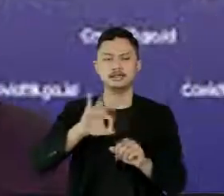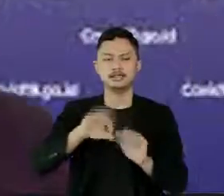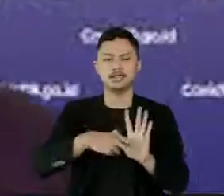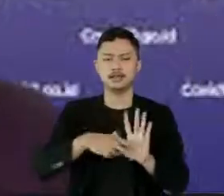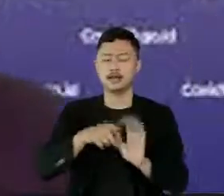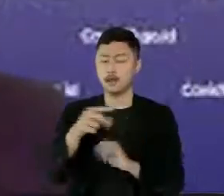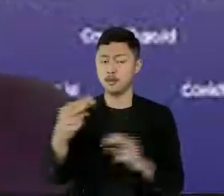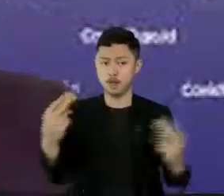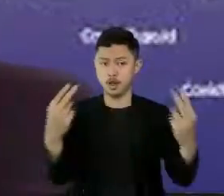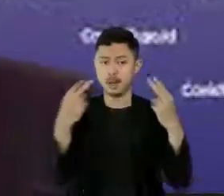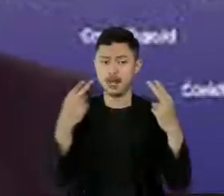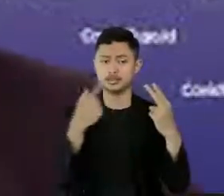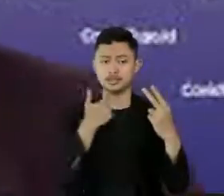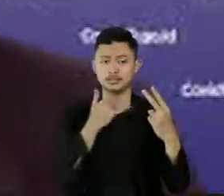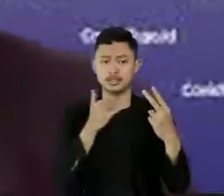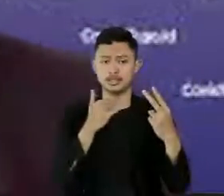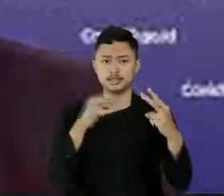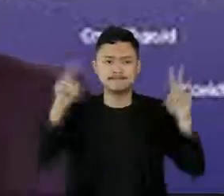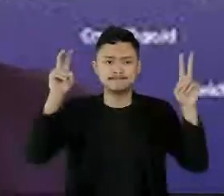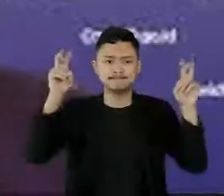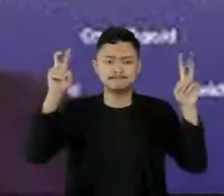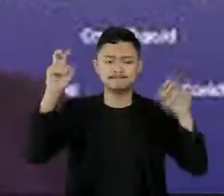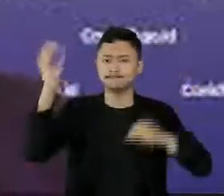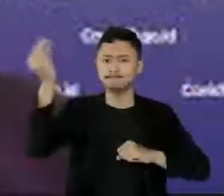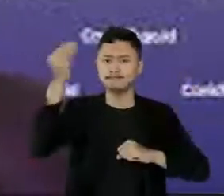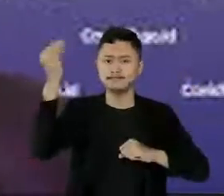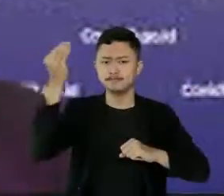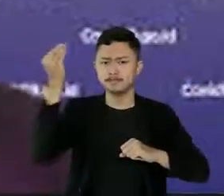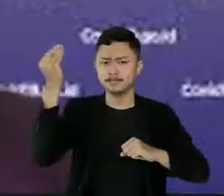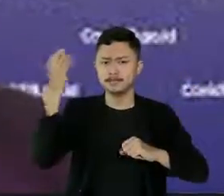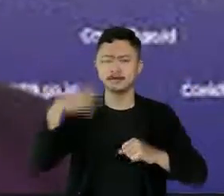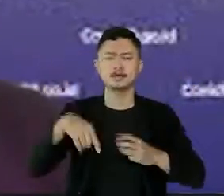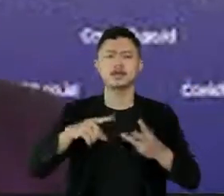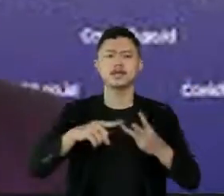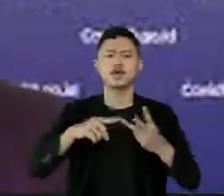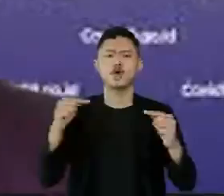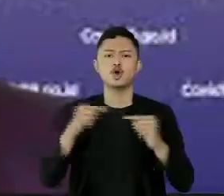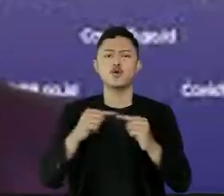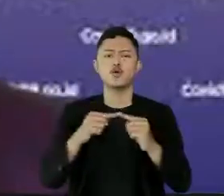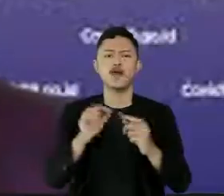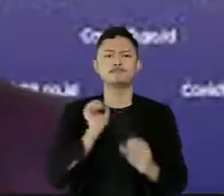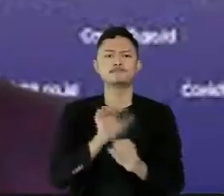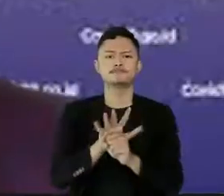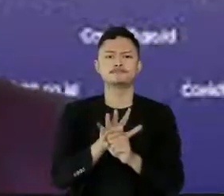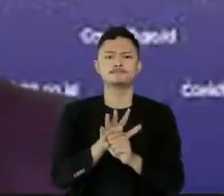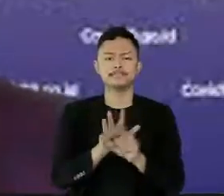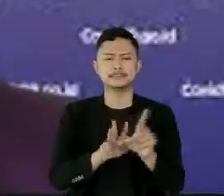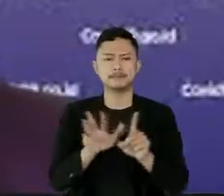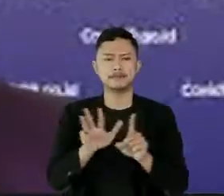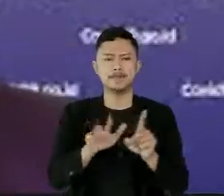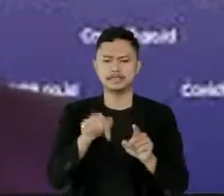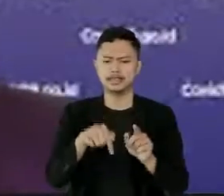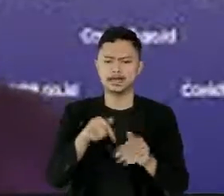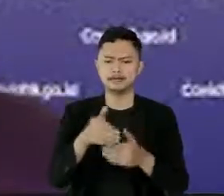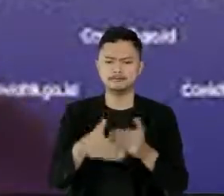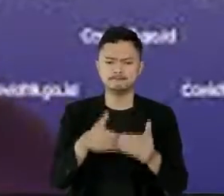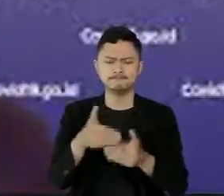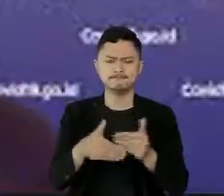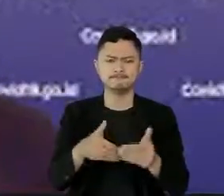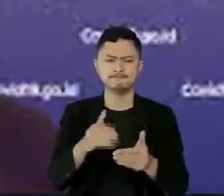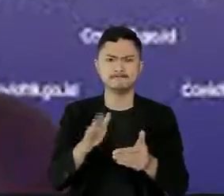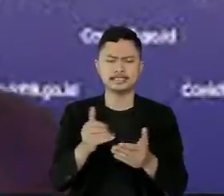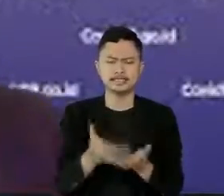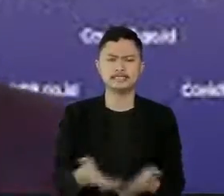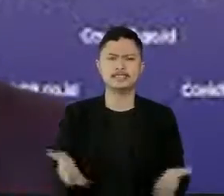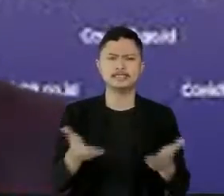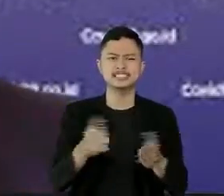keseluruhan dari konteks pariwisata, kemudian hubungannya dengan pandemi ya COVID-19 yang saat ini sedang terjadi.